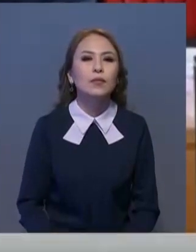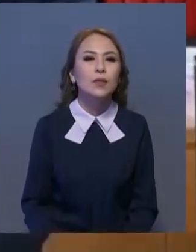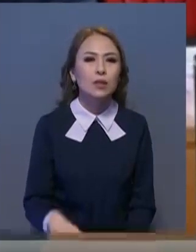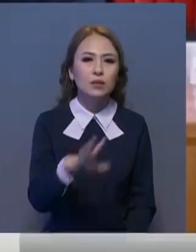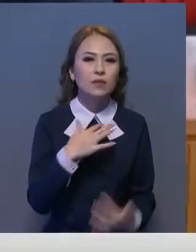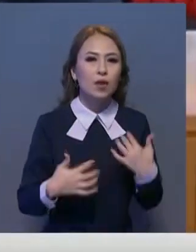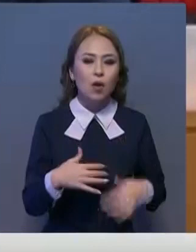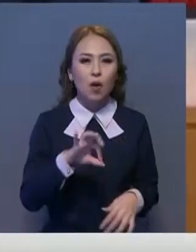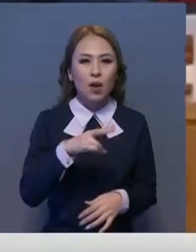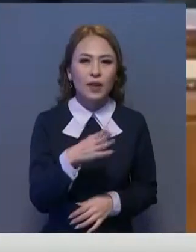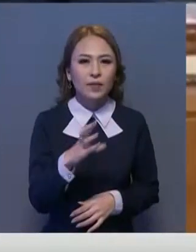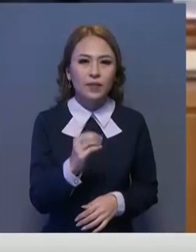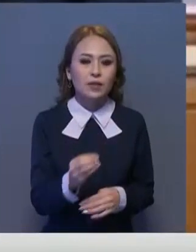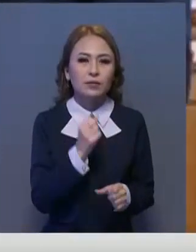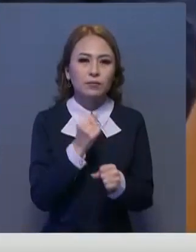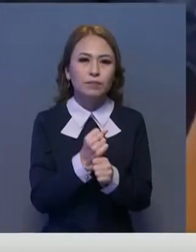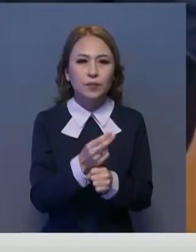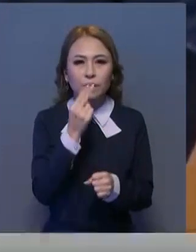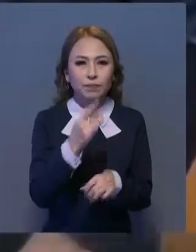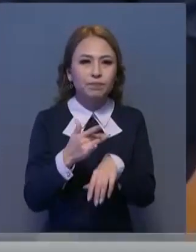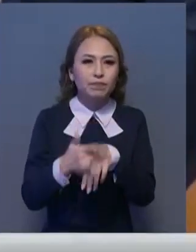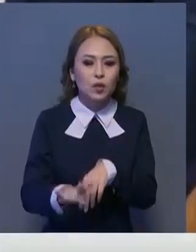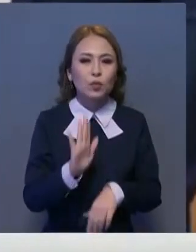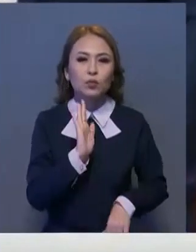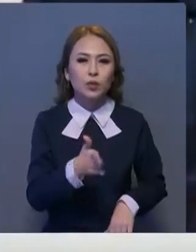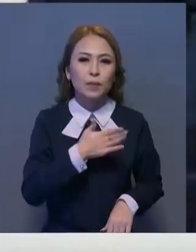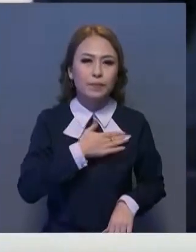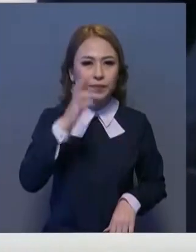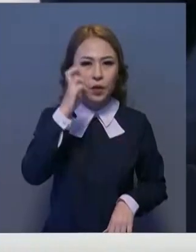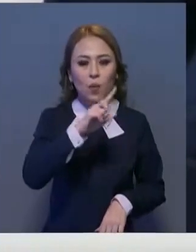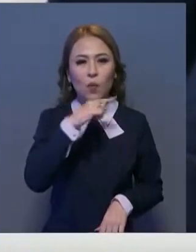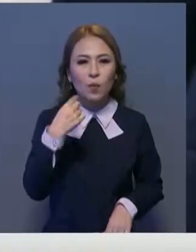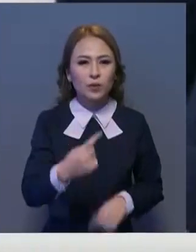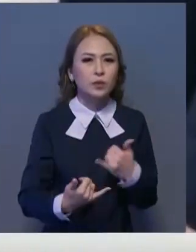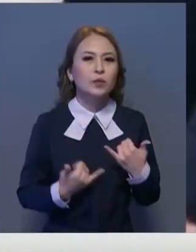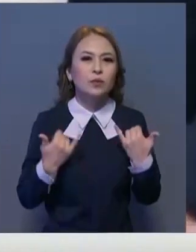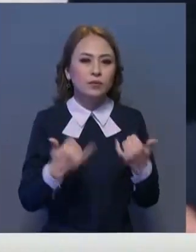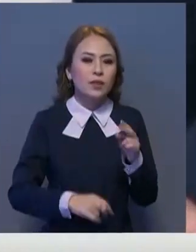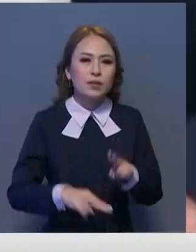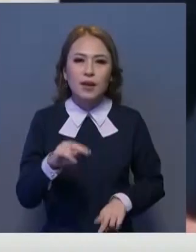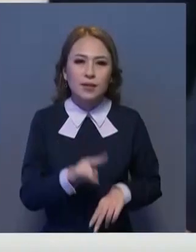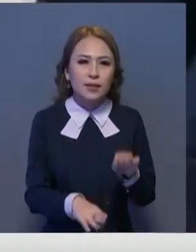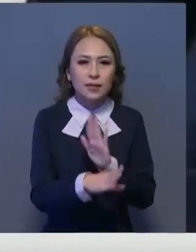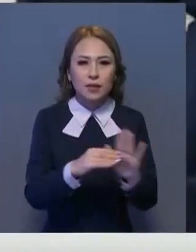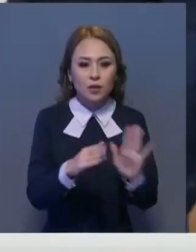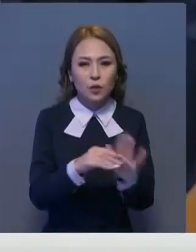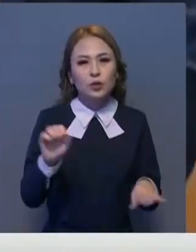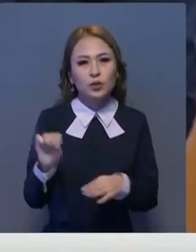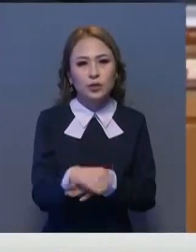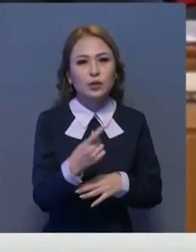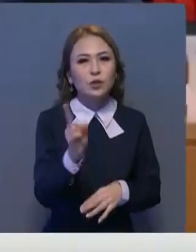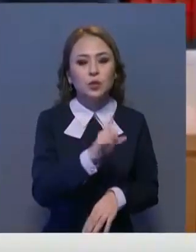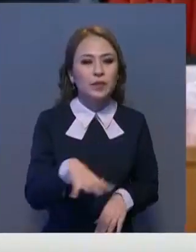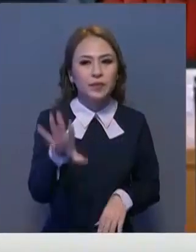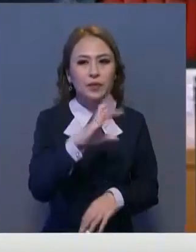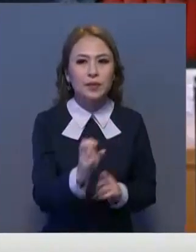Қасығалды Оливиені соңғы түйіріне дейін жеп қой. Сонда еліміздің орыс тілді қауымына деген көңіліңді. Сайлауда жеңіске жету үшін